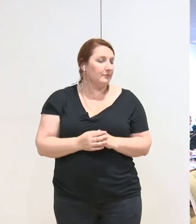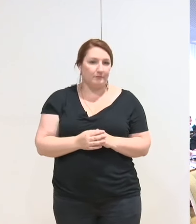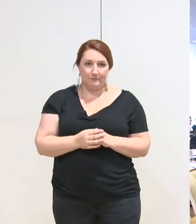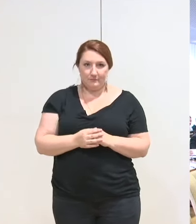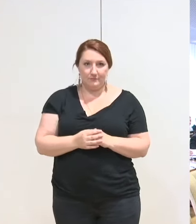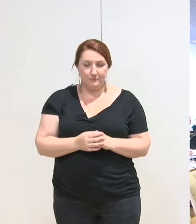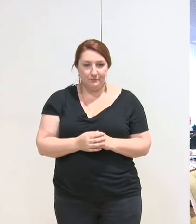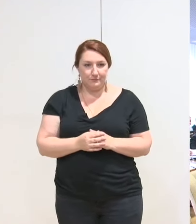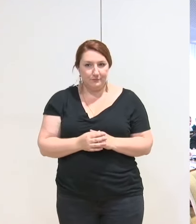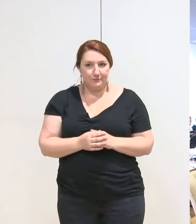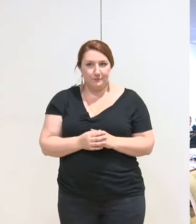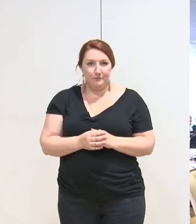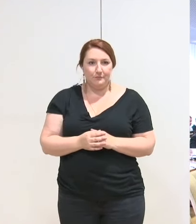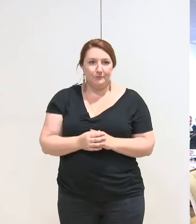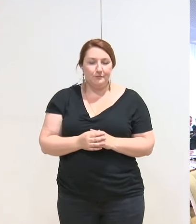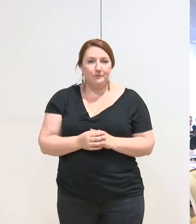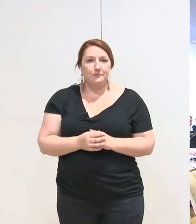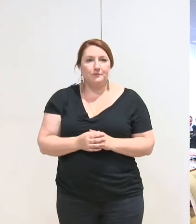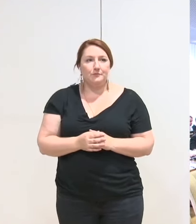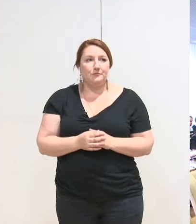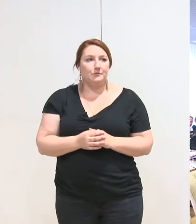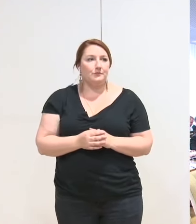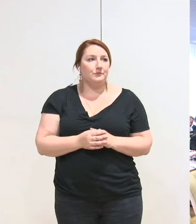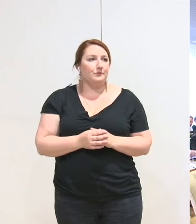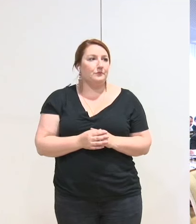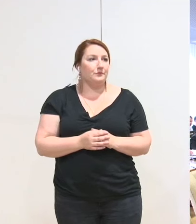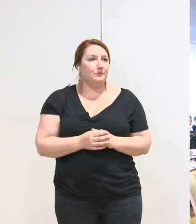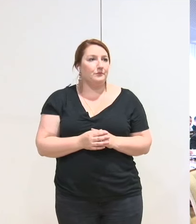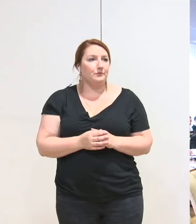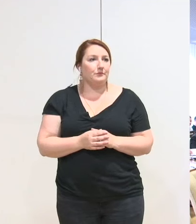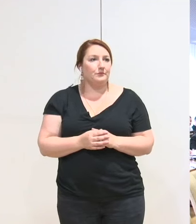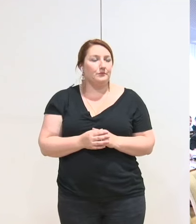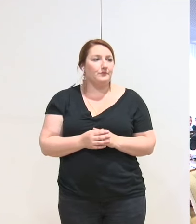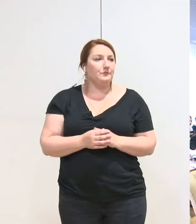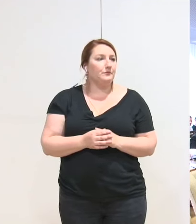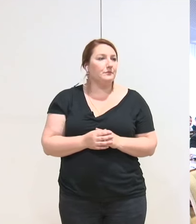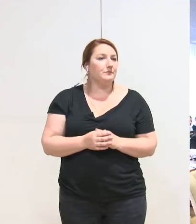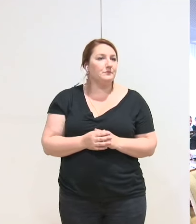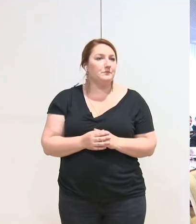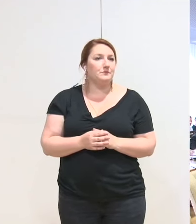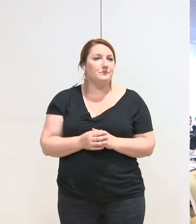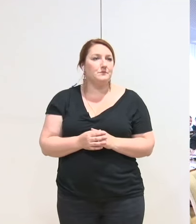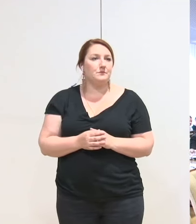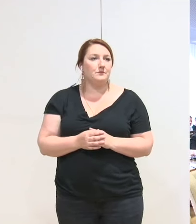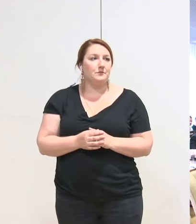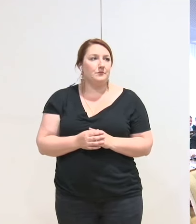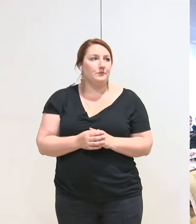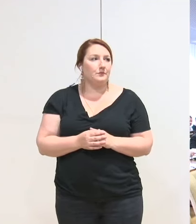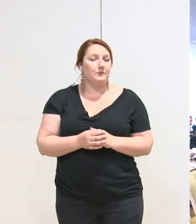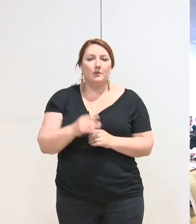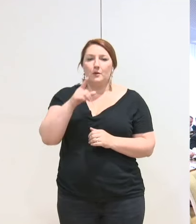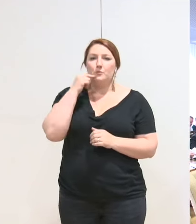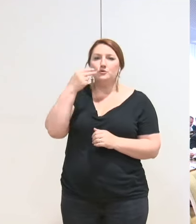la soirée Jean jordanov Olivier Noblecourt